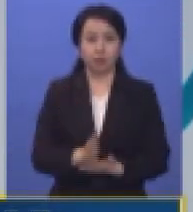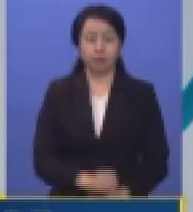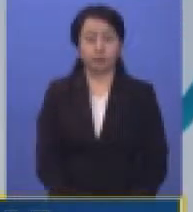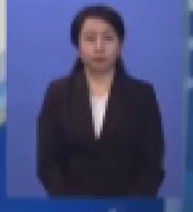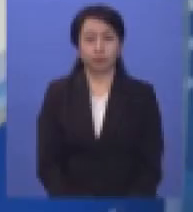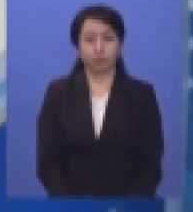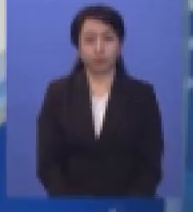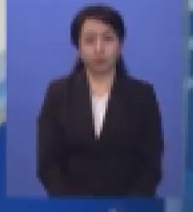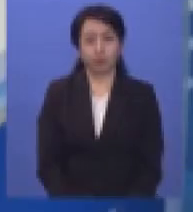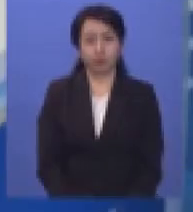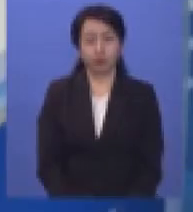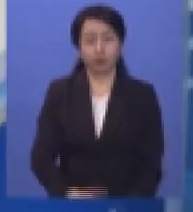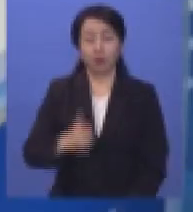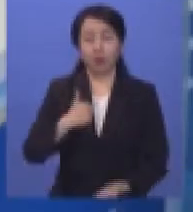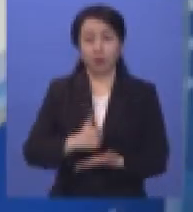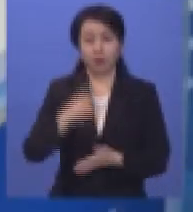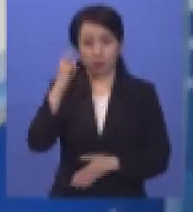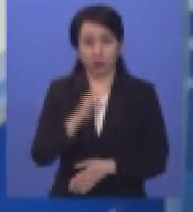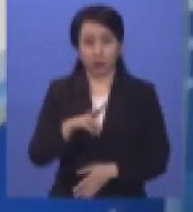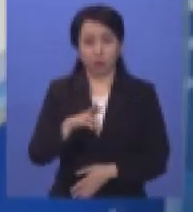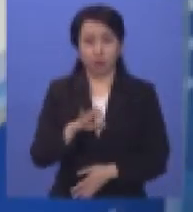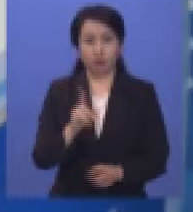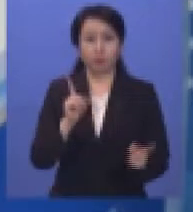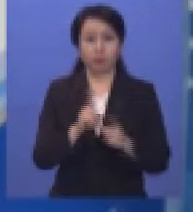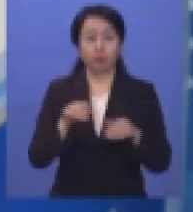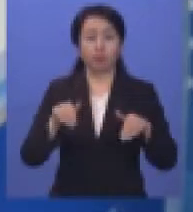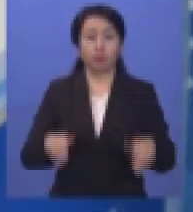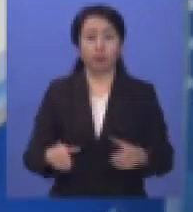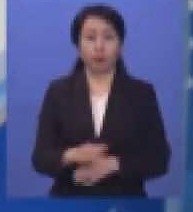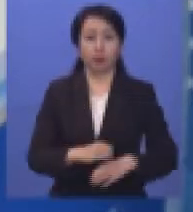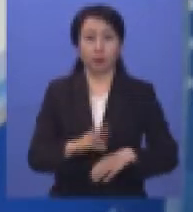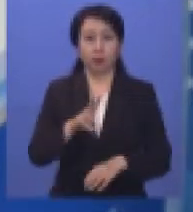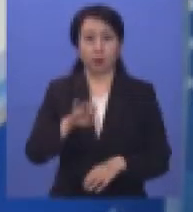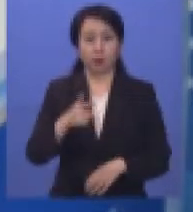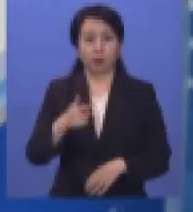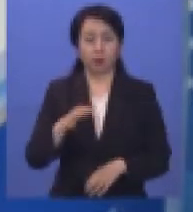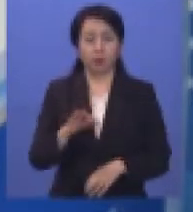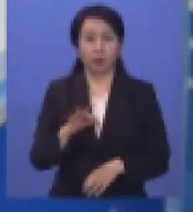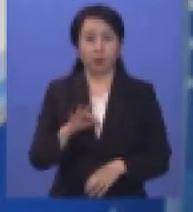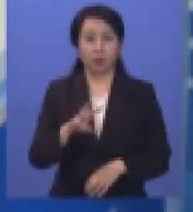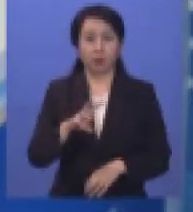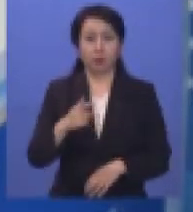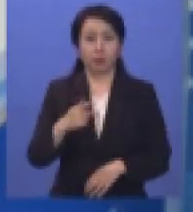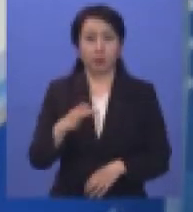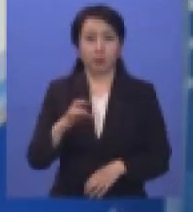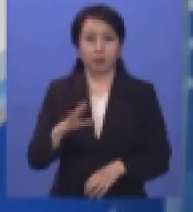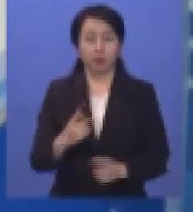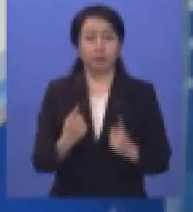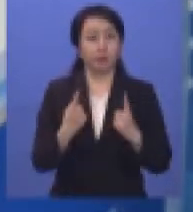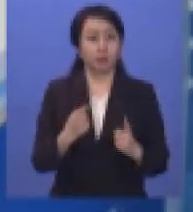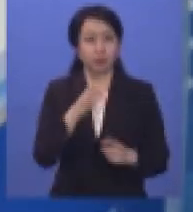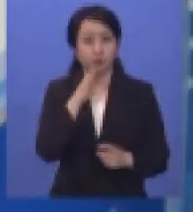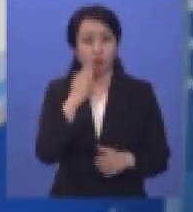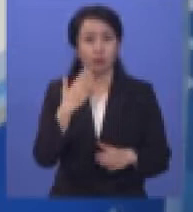назначения. Президент Касым-Жомарт Токаев принял председателя правления «Казмунайгаз» Макзума Мирзагалиева.